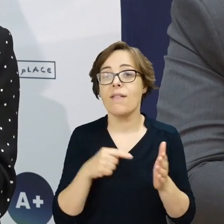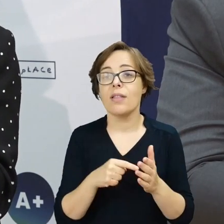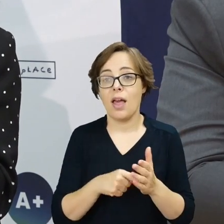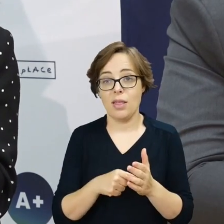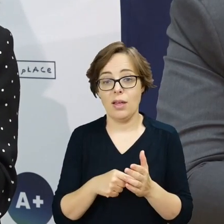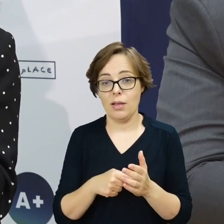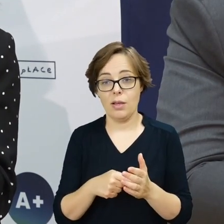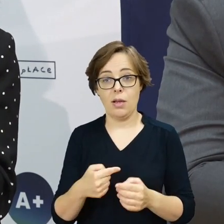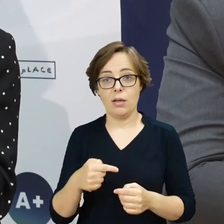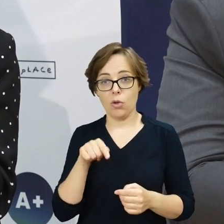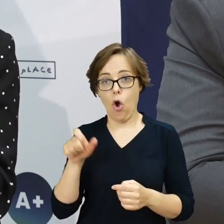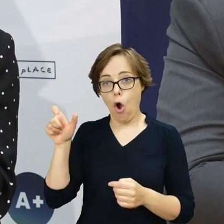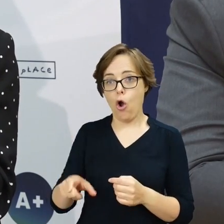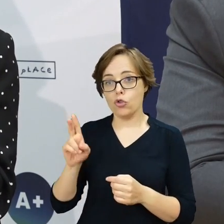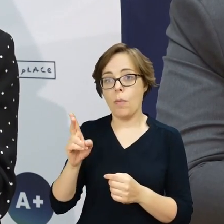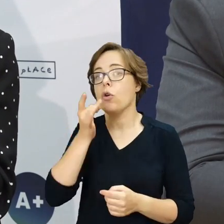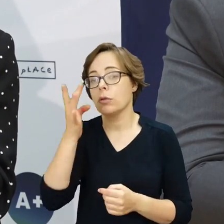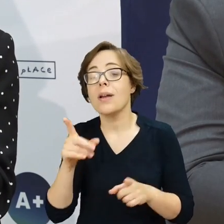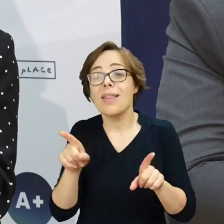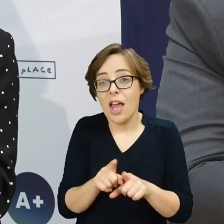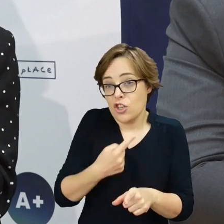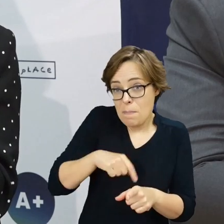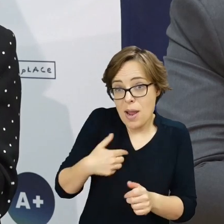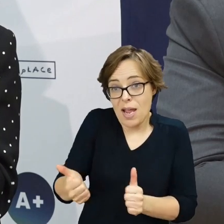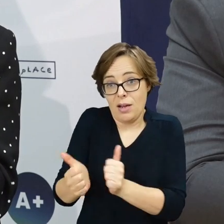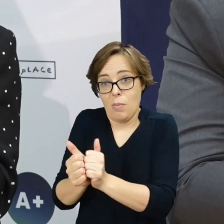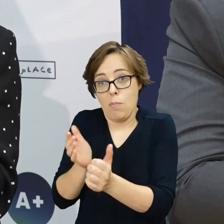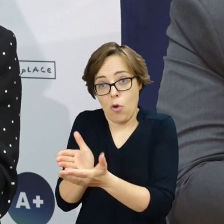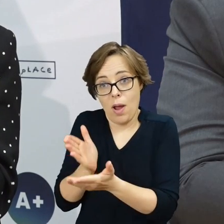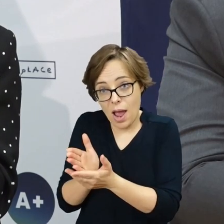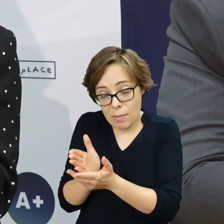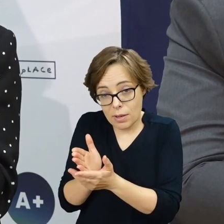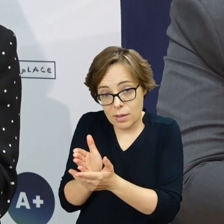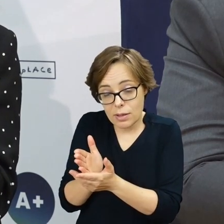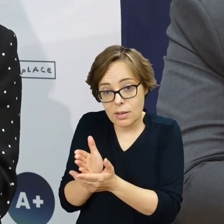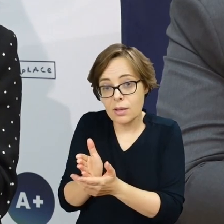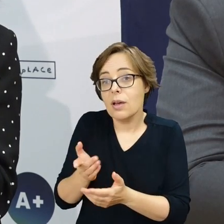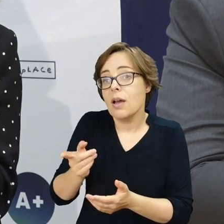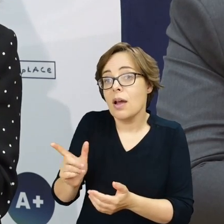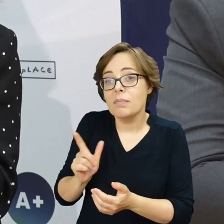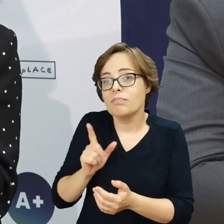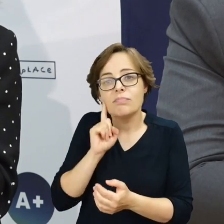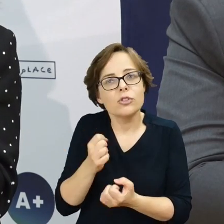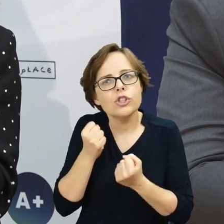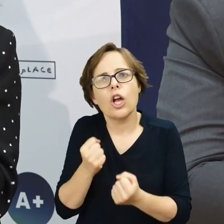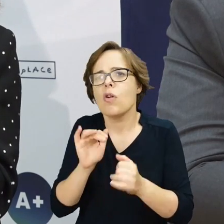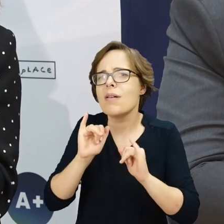z perspektywy osób pomagających prowadzić takie postępowanie, bardzo trudno jest udowodnić w ogóle